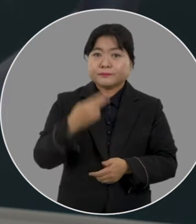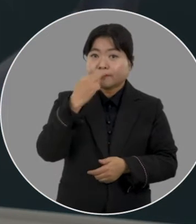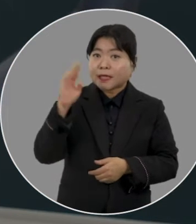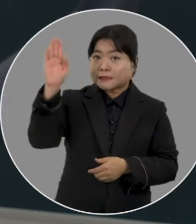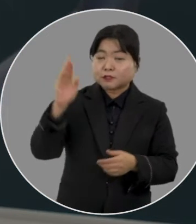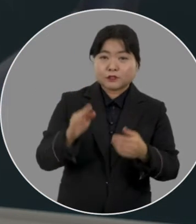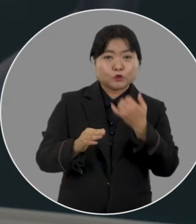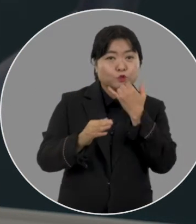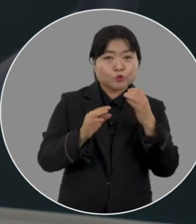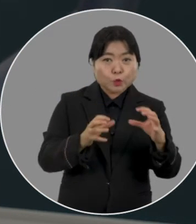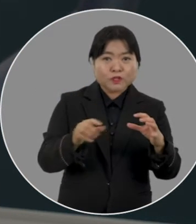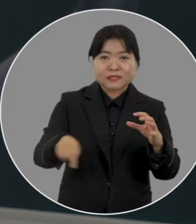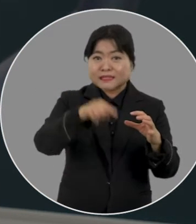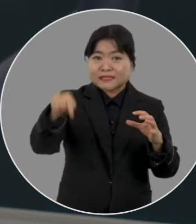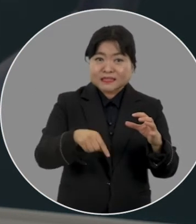나치 독일은